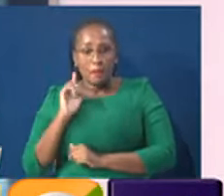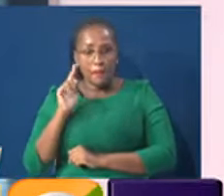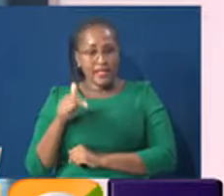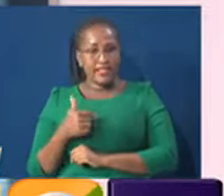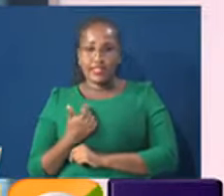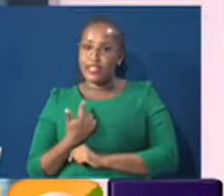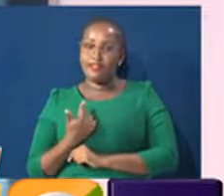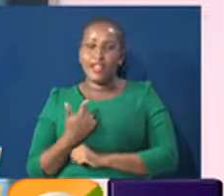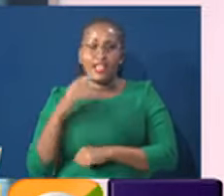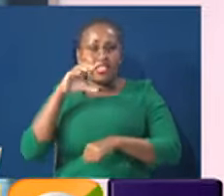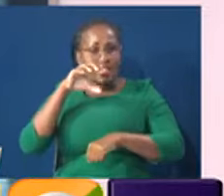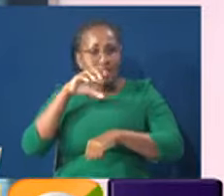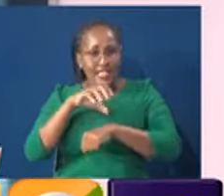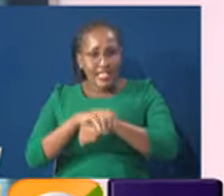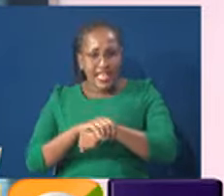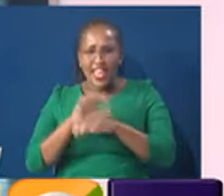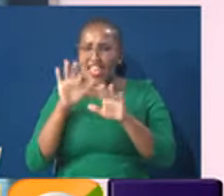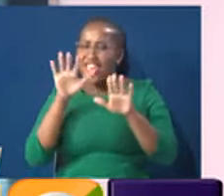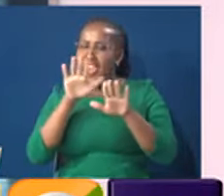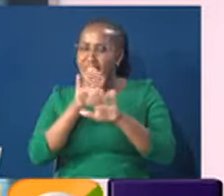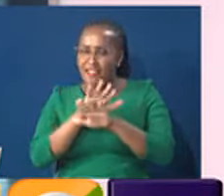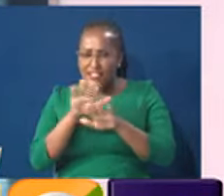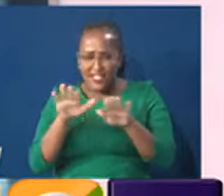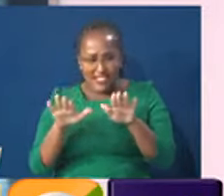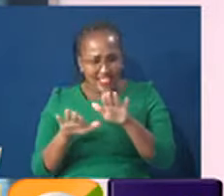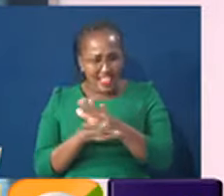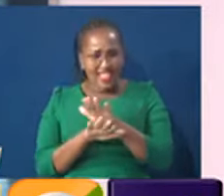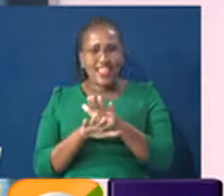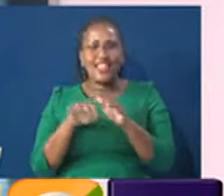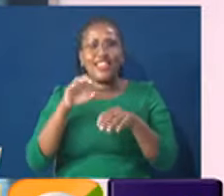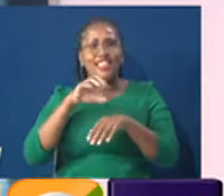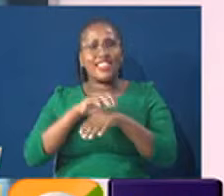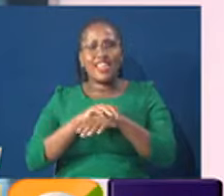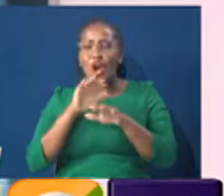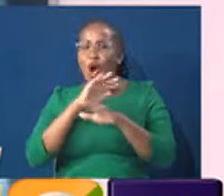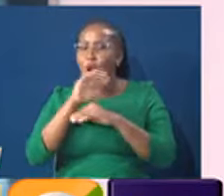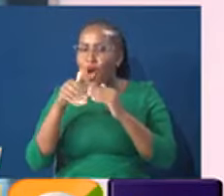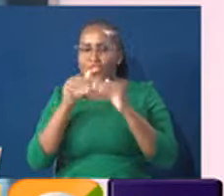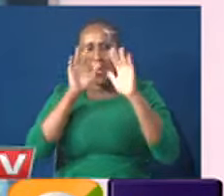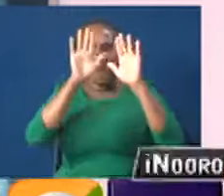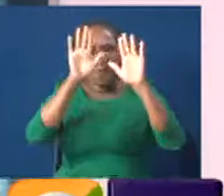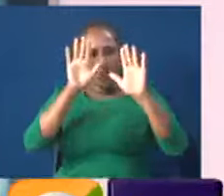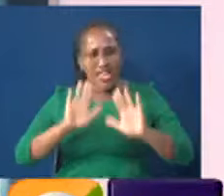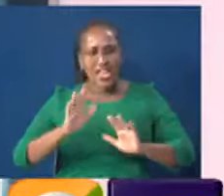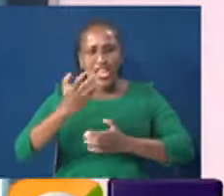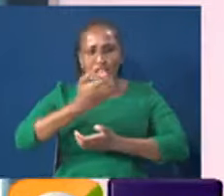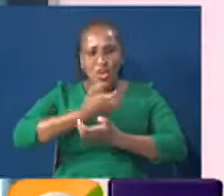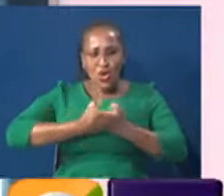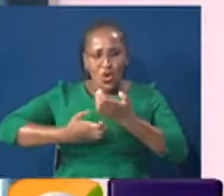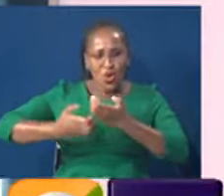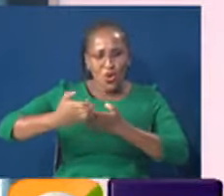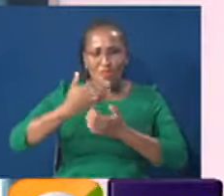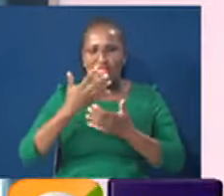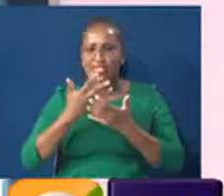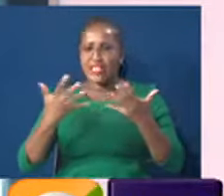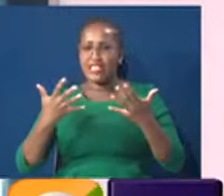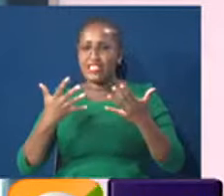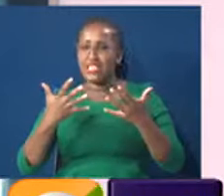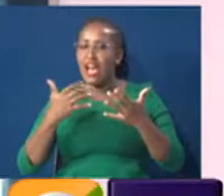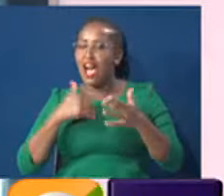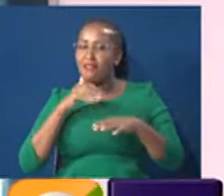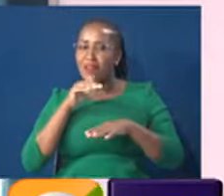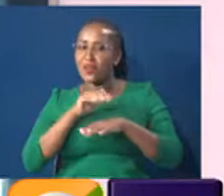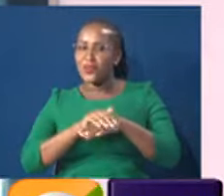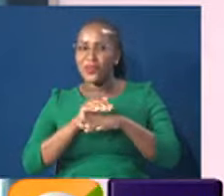kwangu nilipata all the indicators, all the critical economic indicators were not pointing to a good